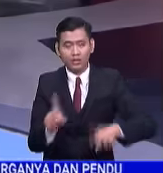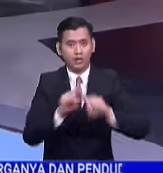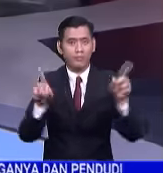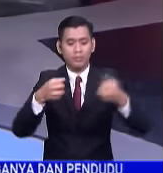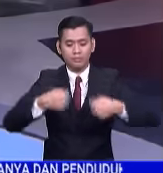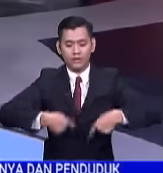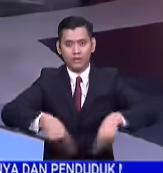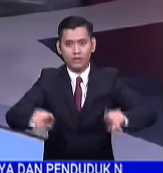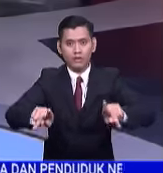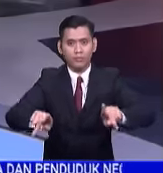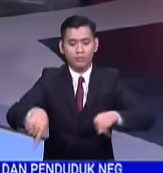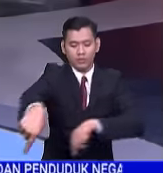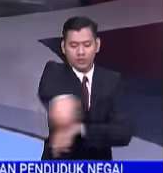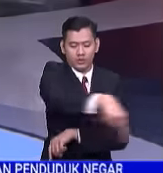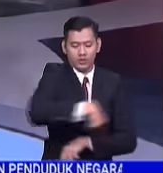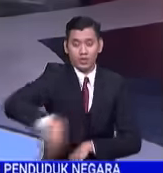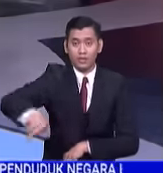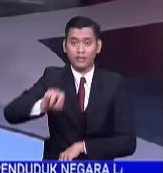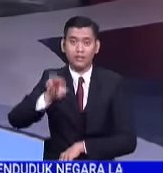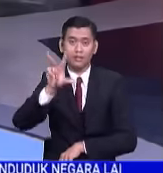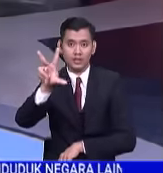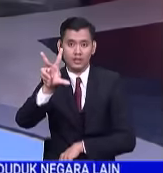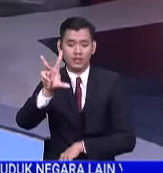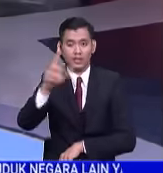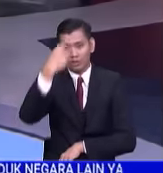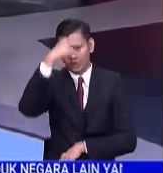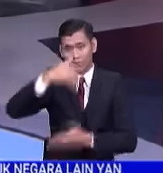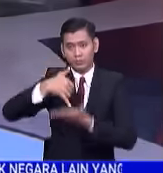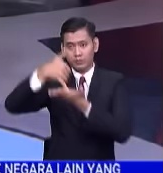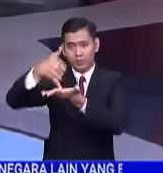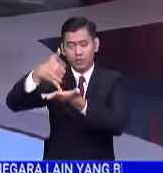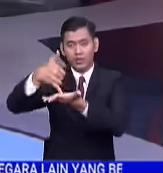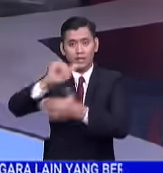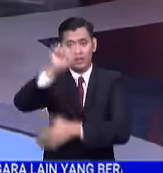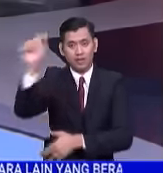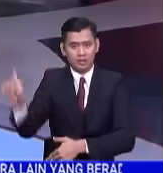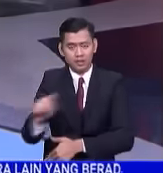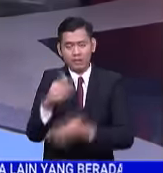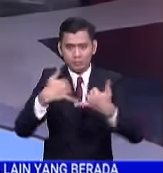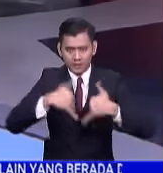Piala Dunia dan juga Piala Asia masih terbuka untuk skuad Tang Cheng Ho.